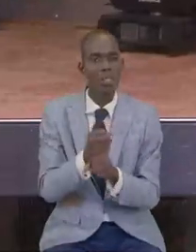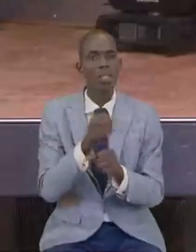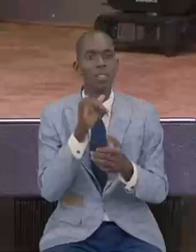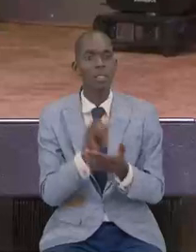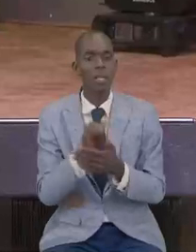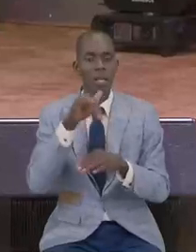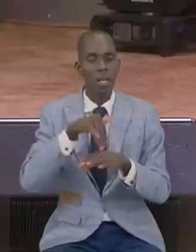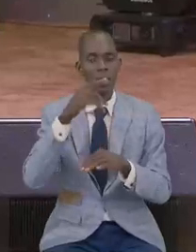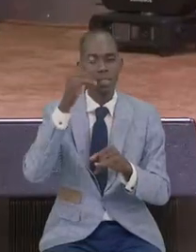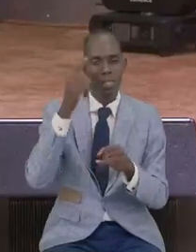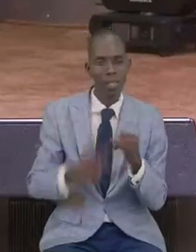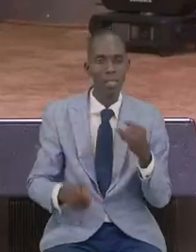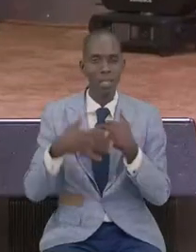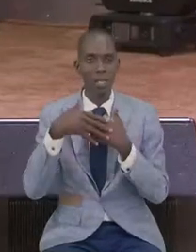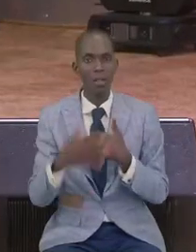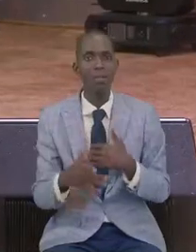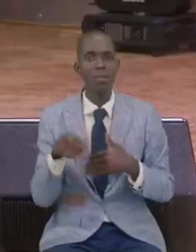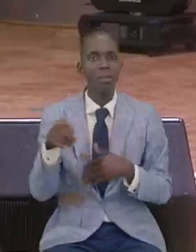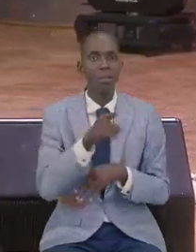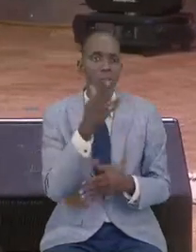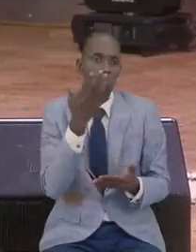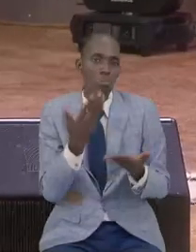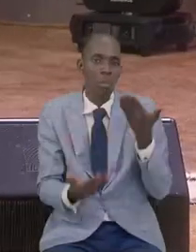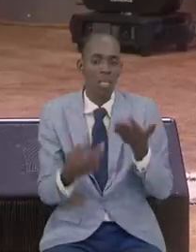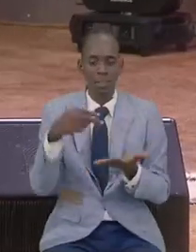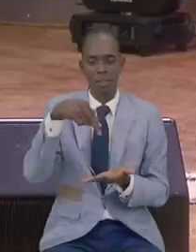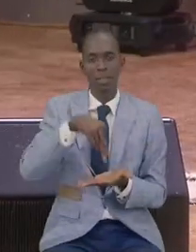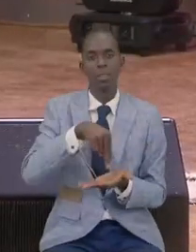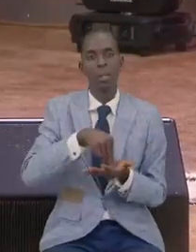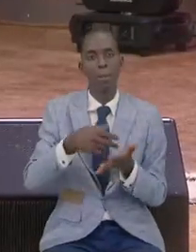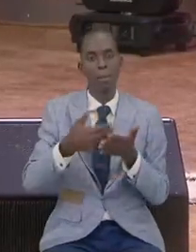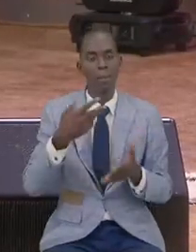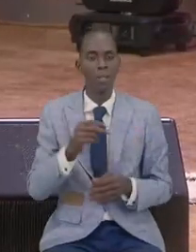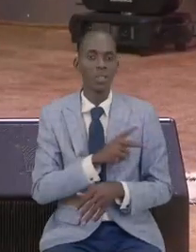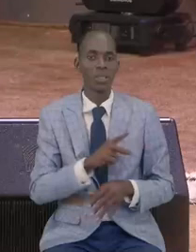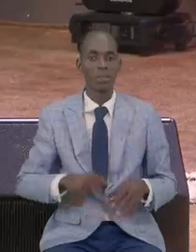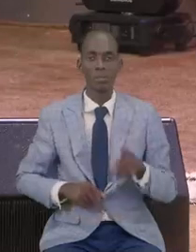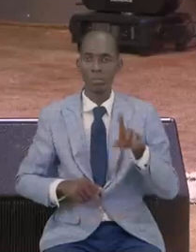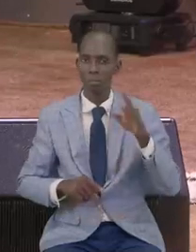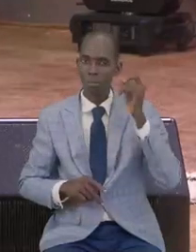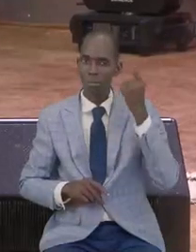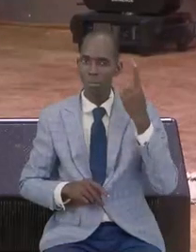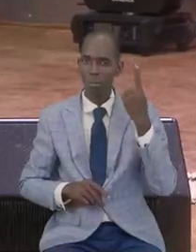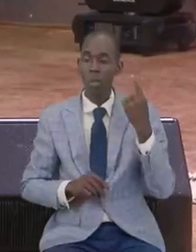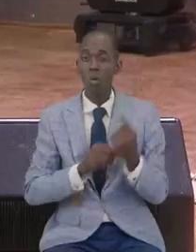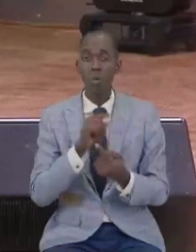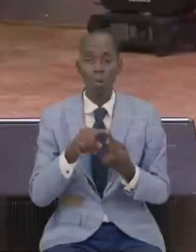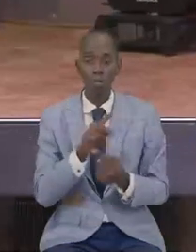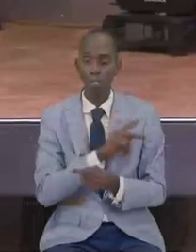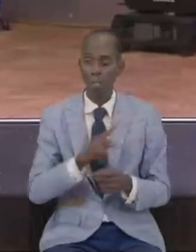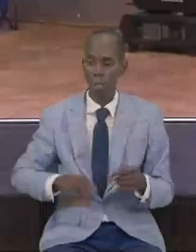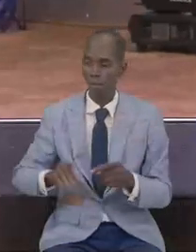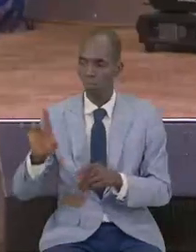pendant 3 années, au bout desquelles ils seraient au service du roi. Comprenez, lorsqu'il les